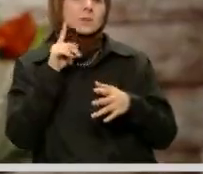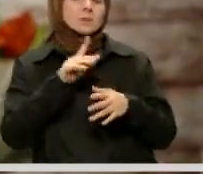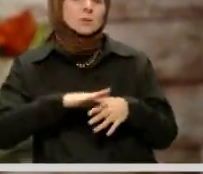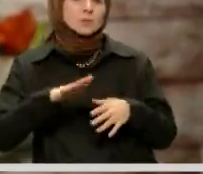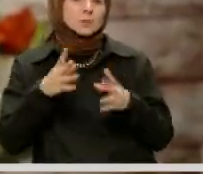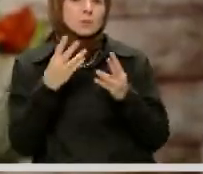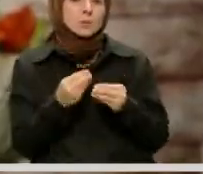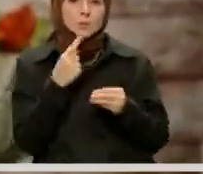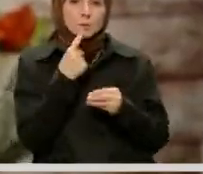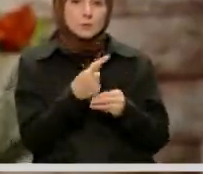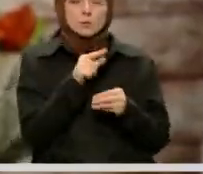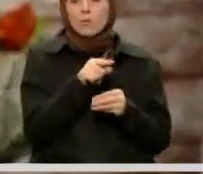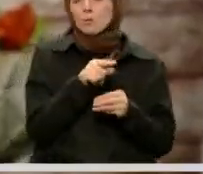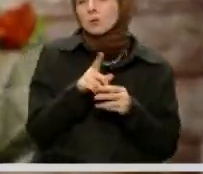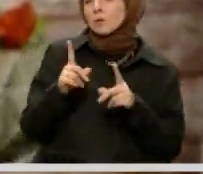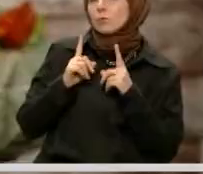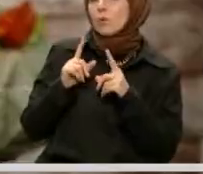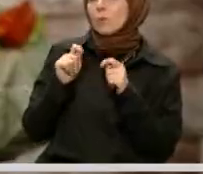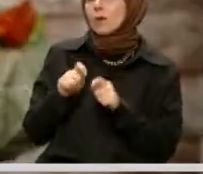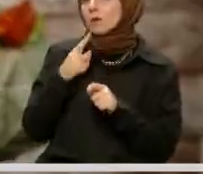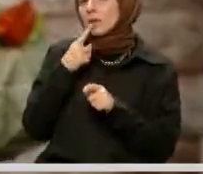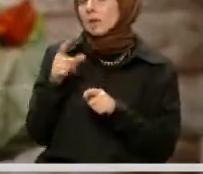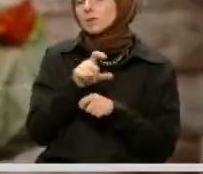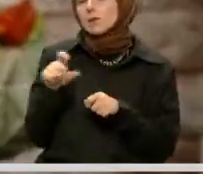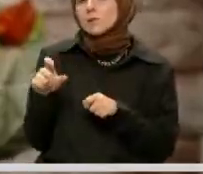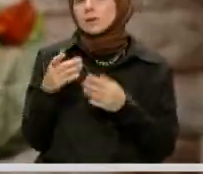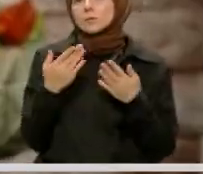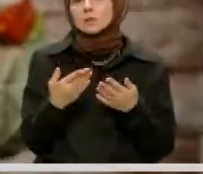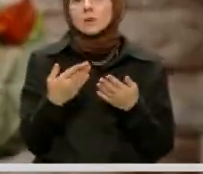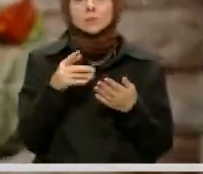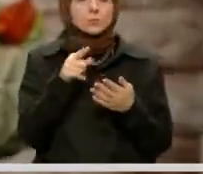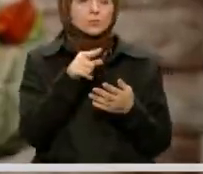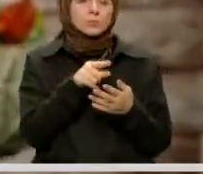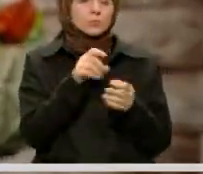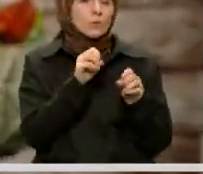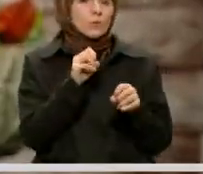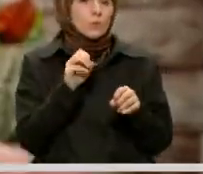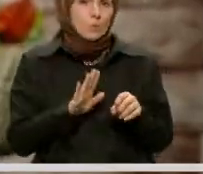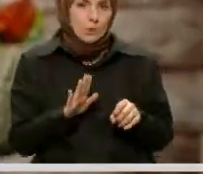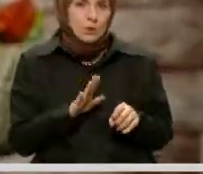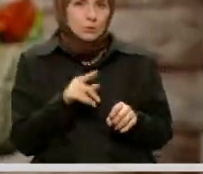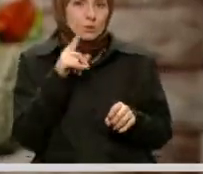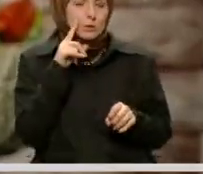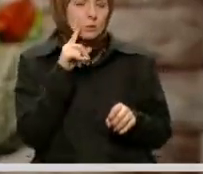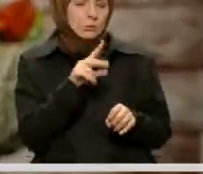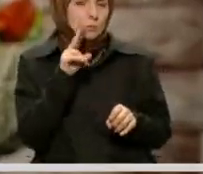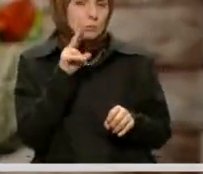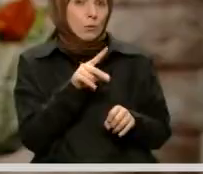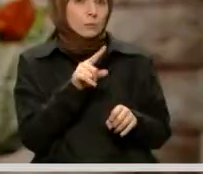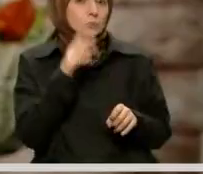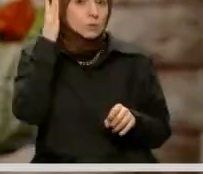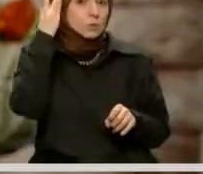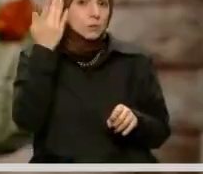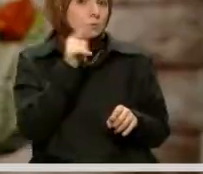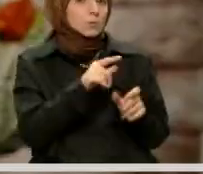et. Ve bunlar gittikten sonra talebeler etrafında şaşırmış. Ya üç tane hasta geldi, üçüne de aynı ilacı verdin. Böyle doktorluk